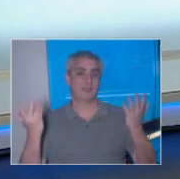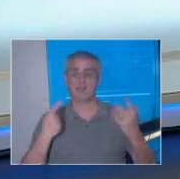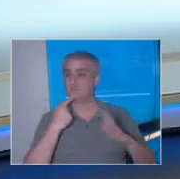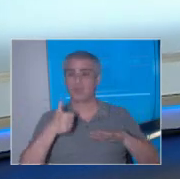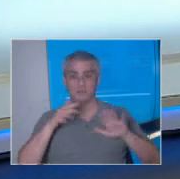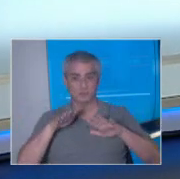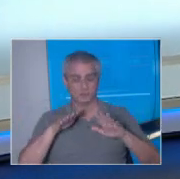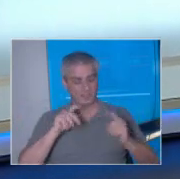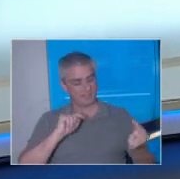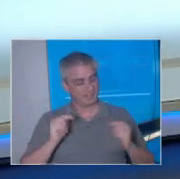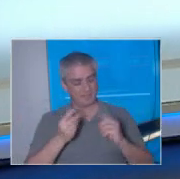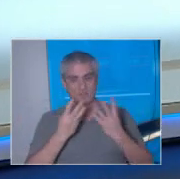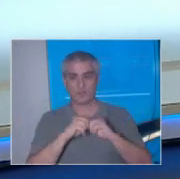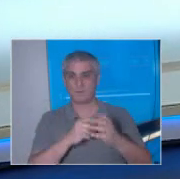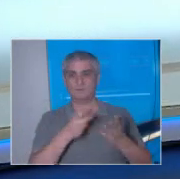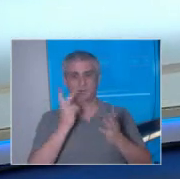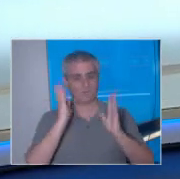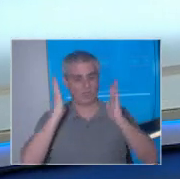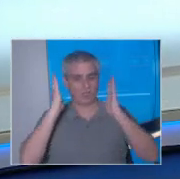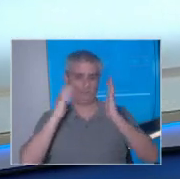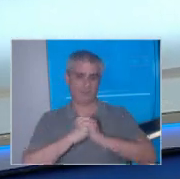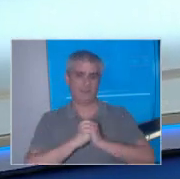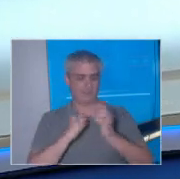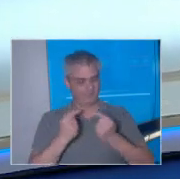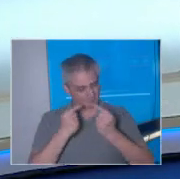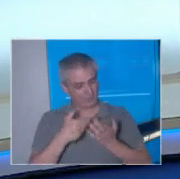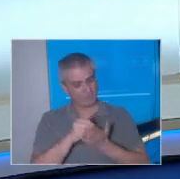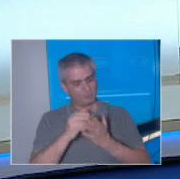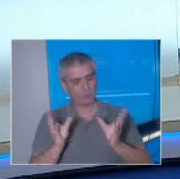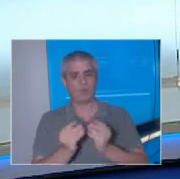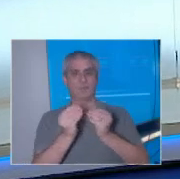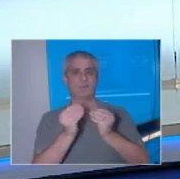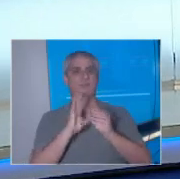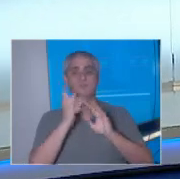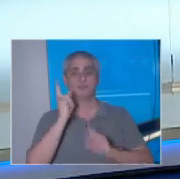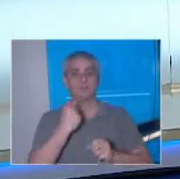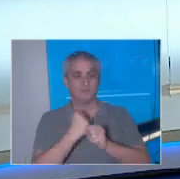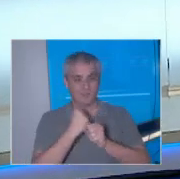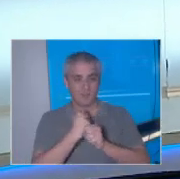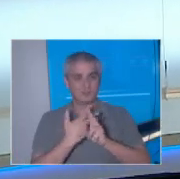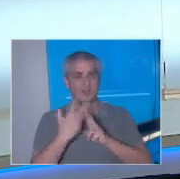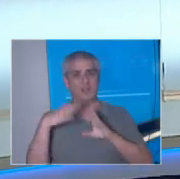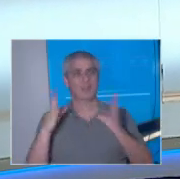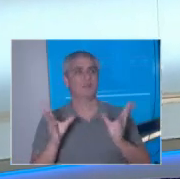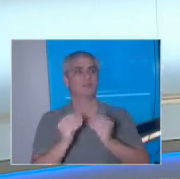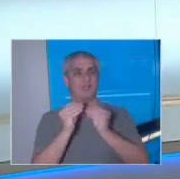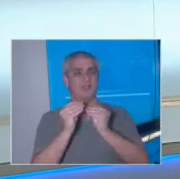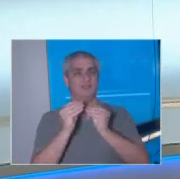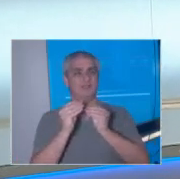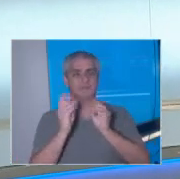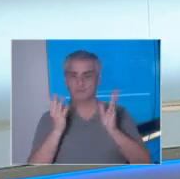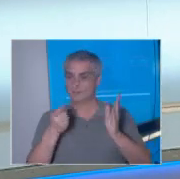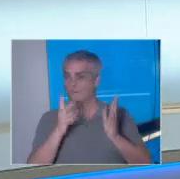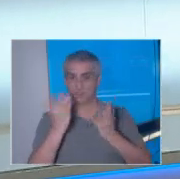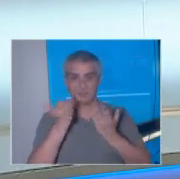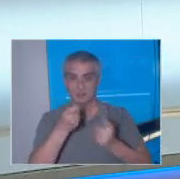הממשלה? תתווכחו עם המשפחות, אבל לא יותר מדי. נכון, תתווכחו, תמשיכו להיות ביחד. כל מה שאתם צריכים לעשות זה רק להיות ביחד ובסדר. אגב,